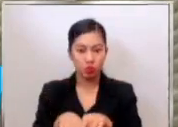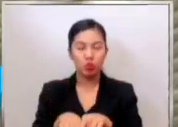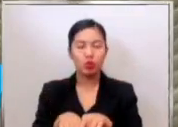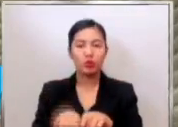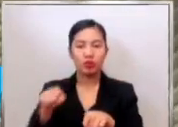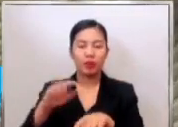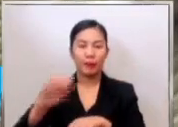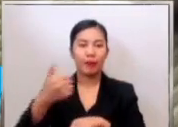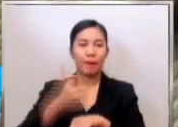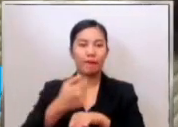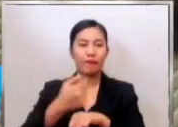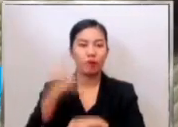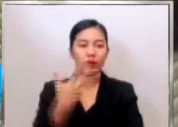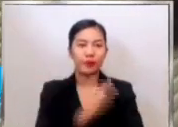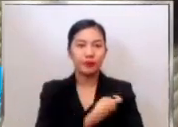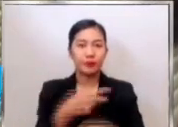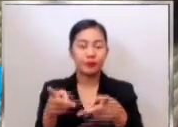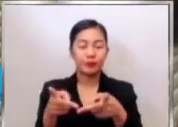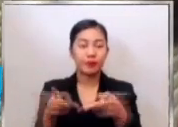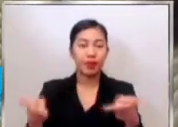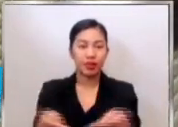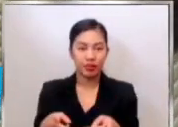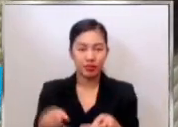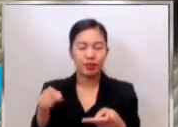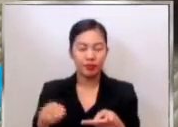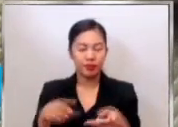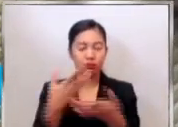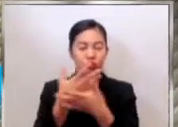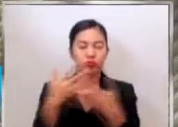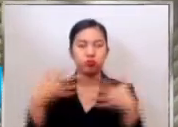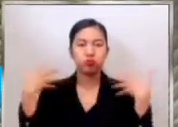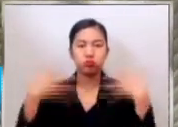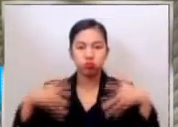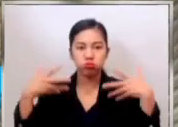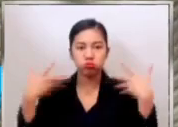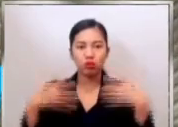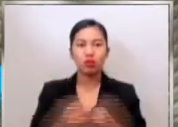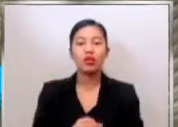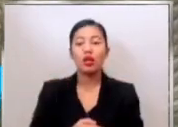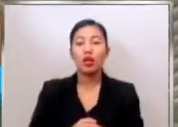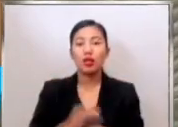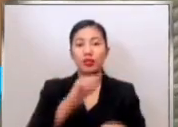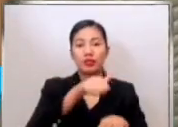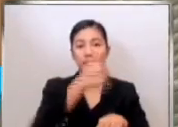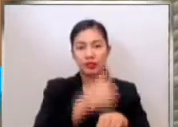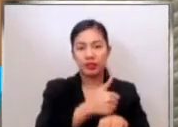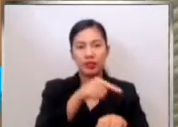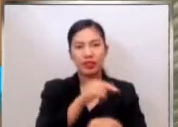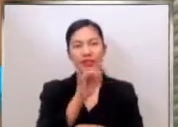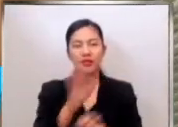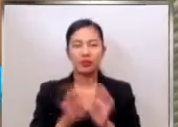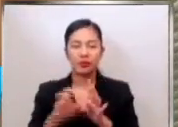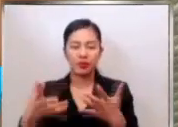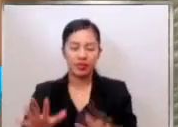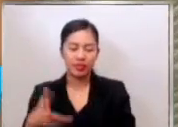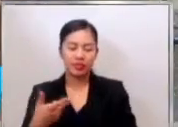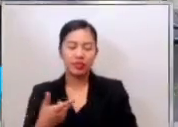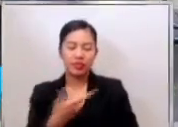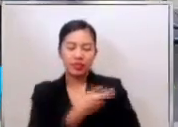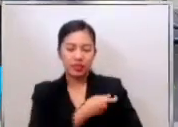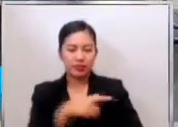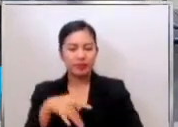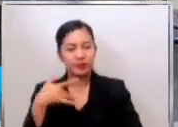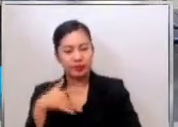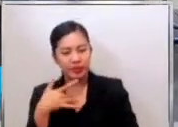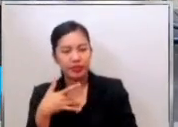May nakatalaga ring area sakaling may mga sumama ang pakiramdam at may mga nakahanda ng mga gamot. May naka-standby na medical personnel